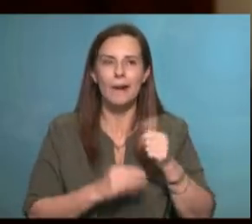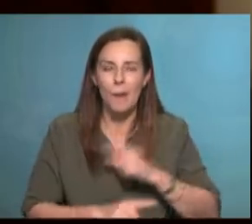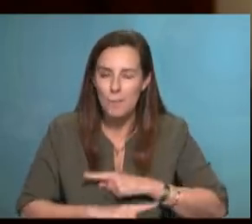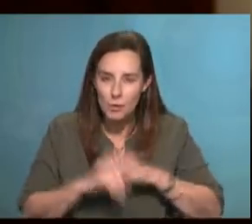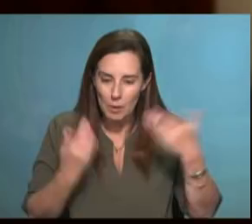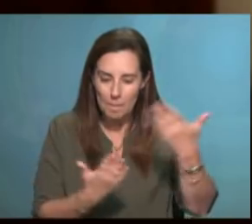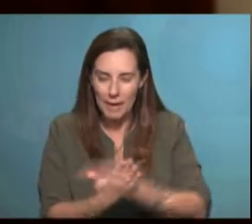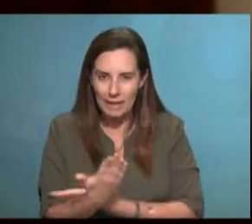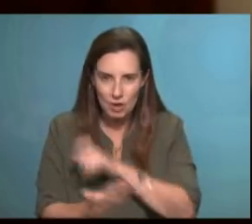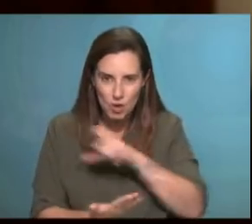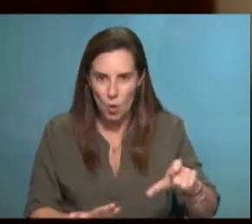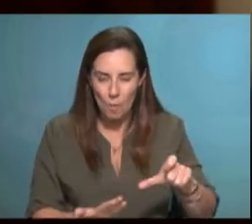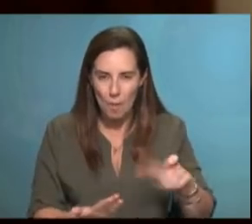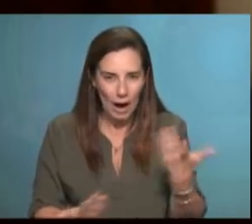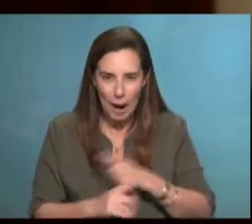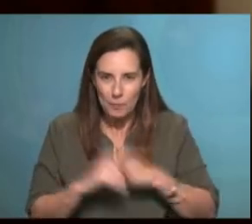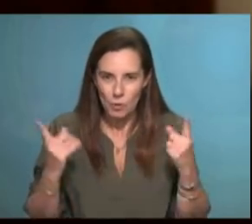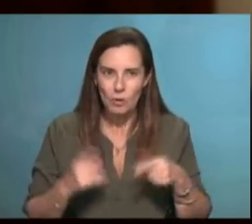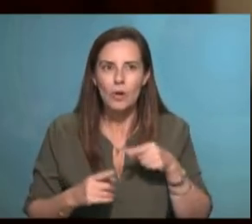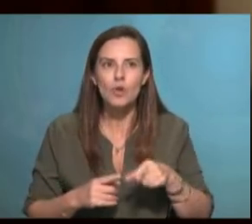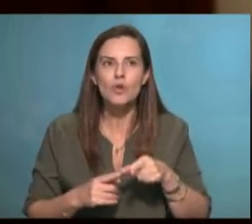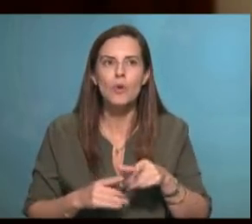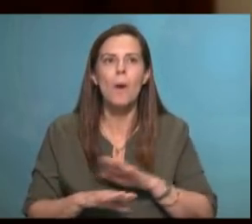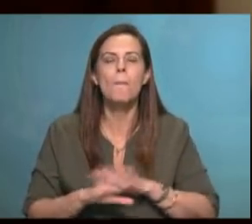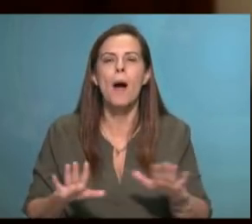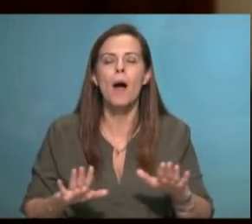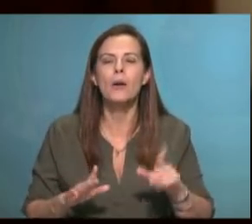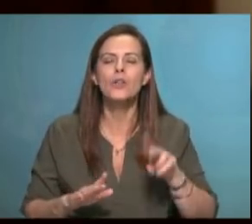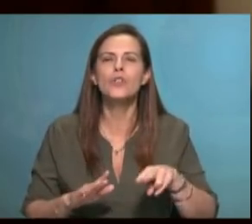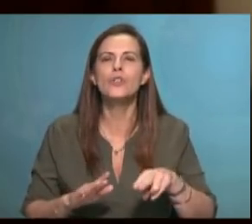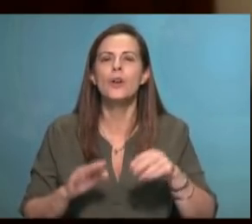אבסורד בכתב האישום הזה זה שהוא מתבסס